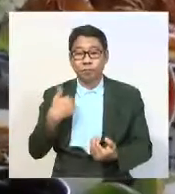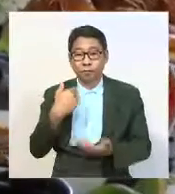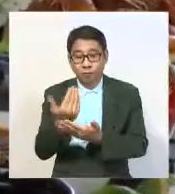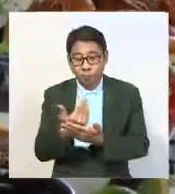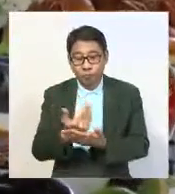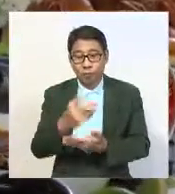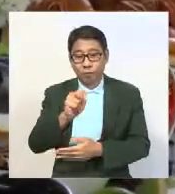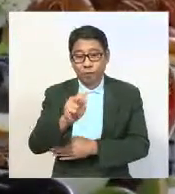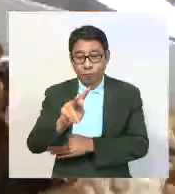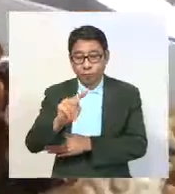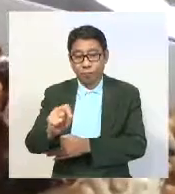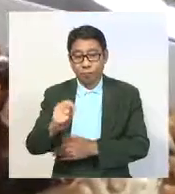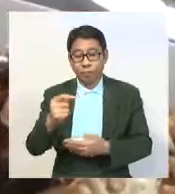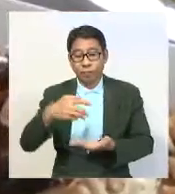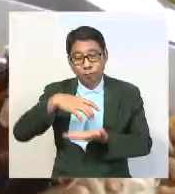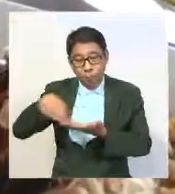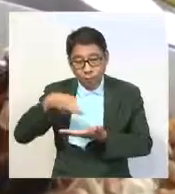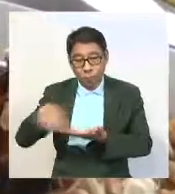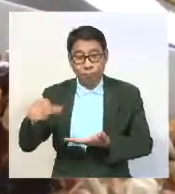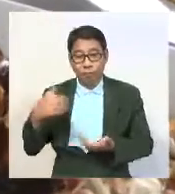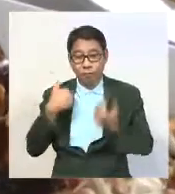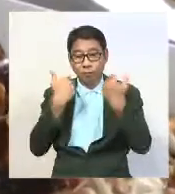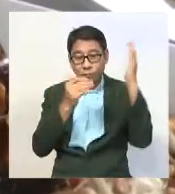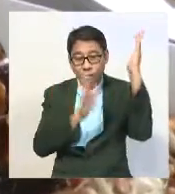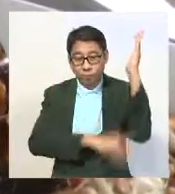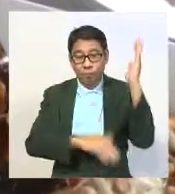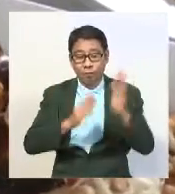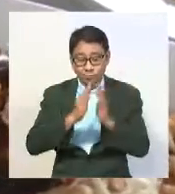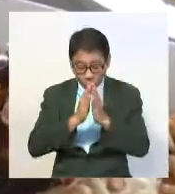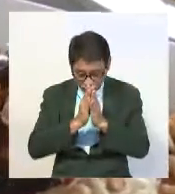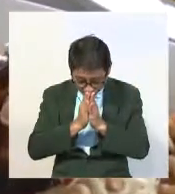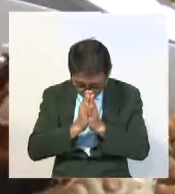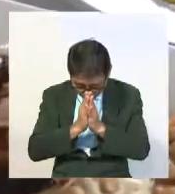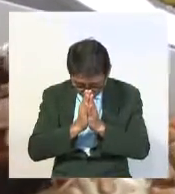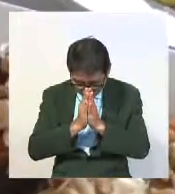ริยานกแก้วถ่ายภาพและวิปรีแก้วสองเมืองทีมข่าว NBT สงขลารายงาน